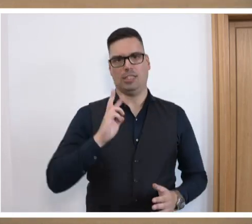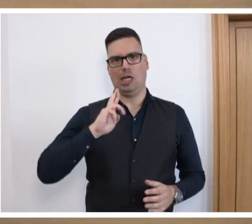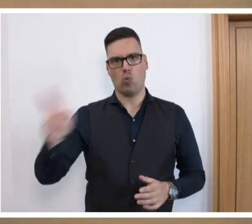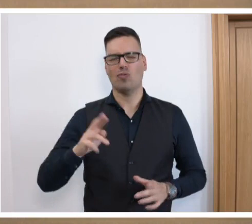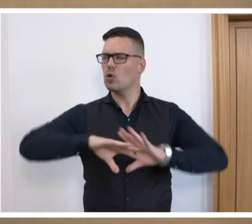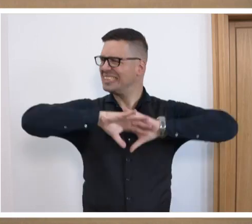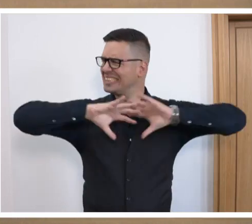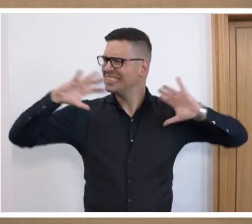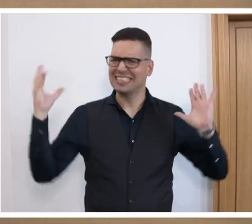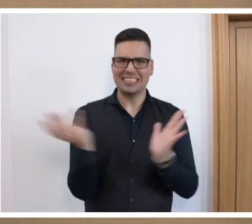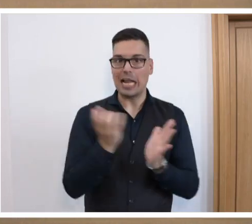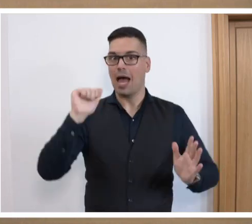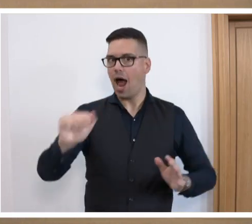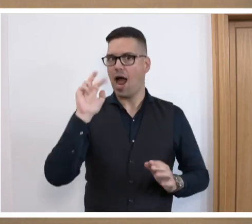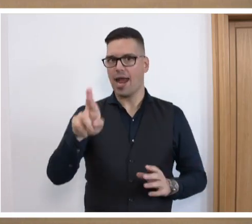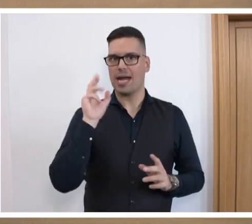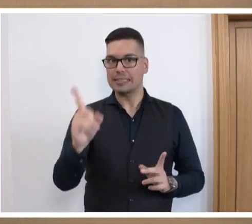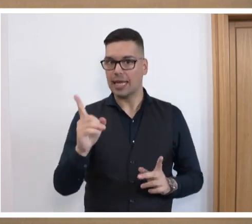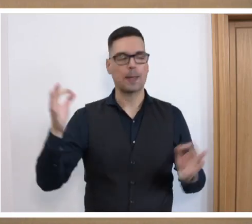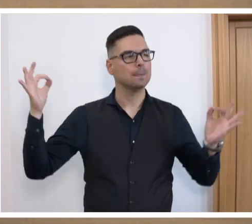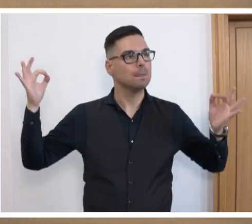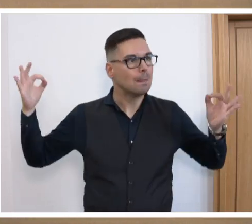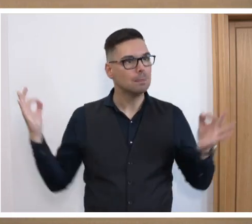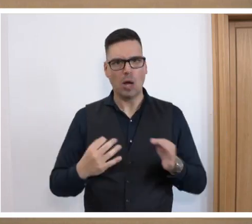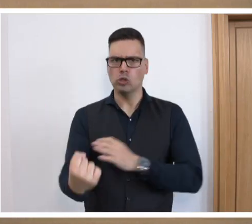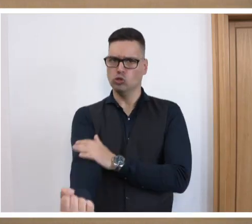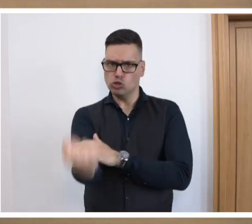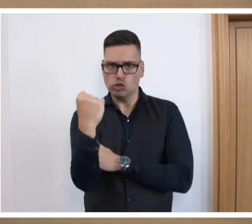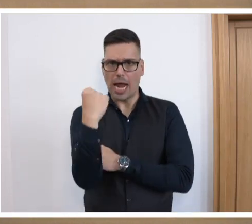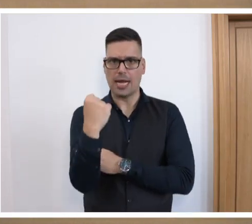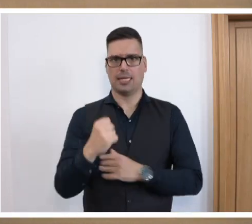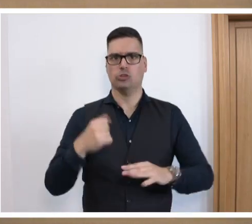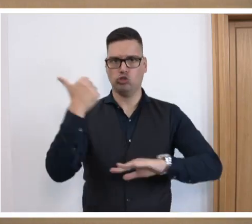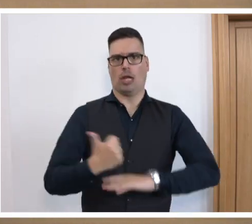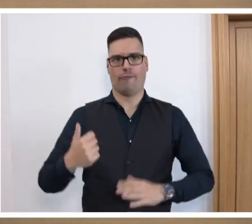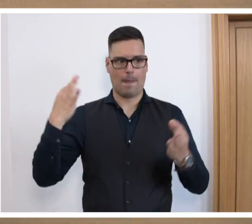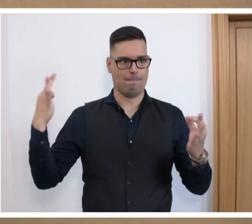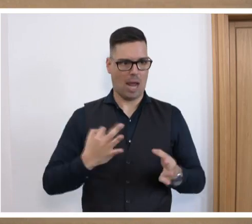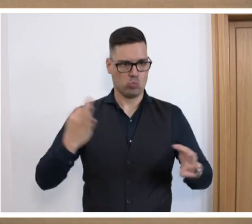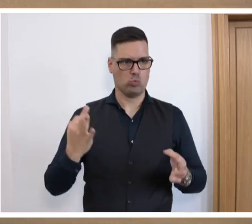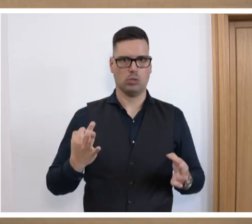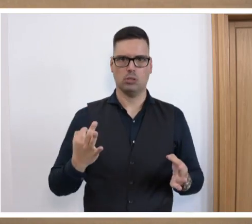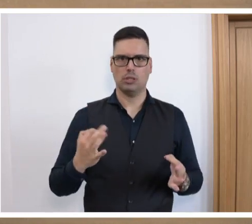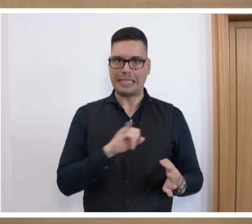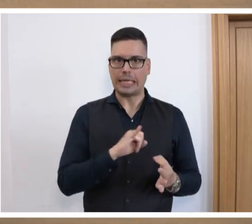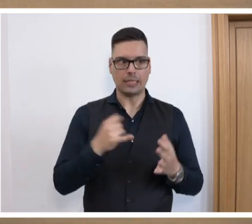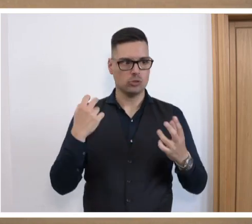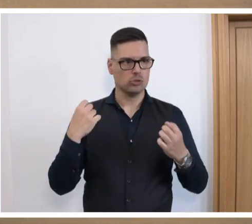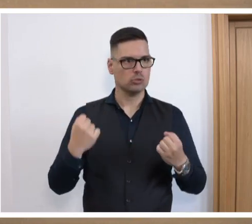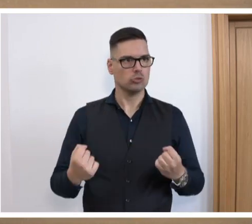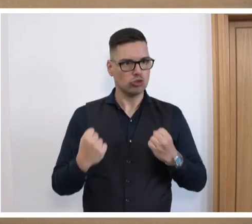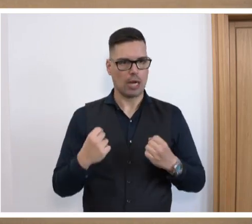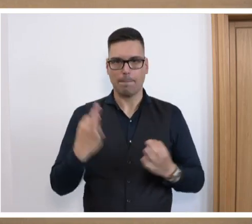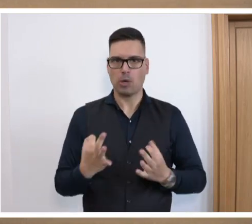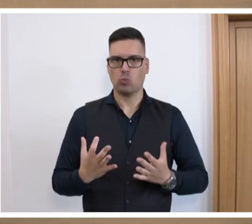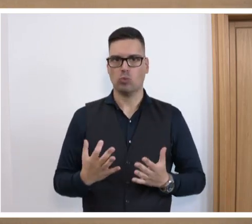alle ARD-Anstalten brauchen einen gestärkten Intendanten. Und an dieser Stelle jetzt